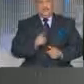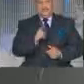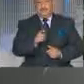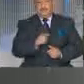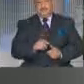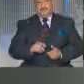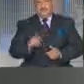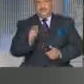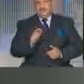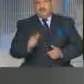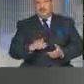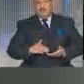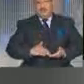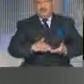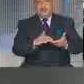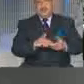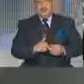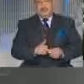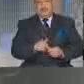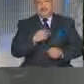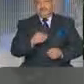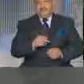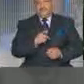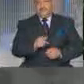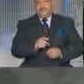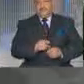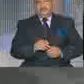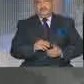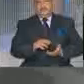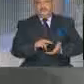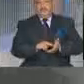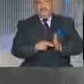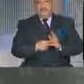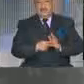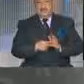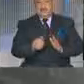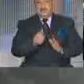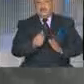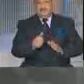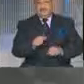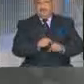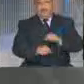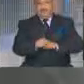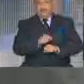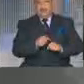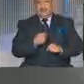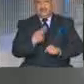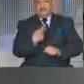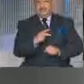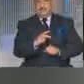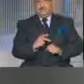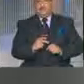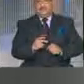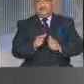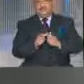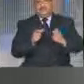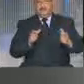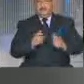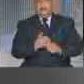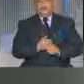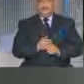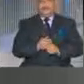شنو. أنا ماذا بينا حتى توقع توصية أو تزكية من مع يعني من رئيس الحكومة من